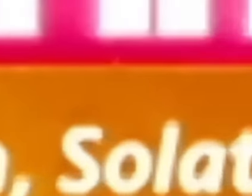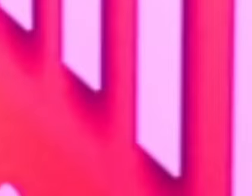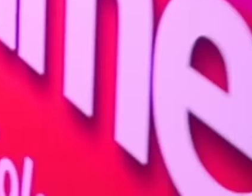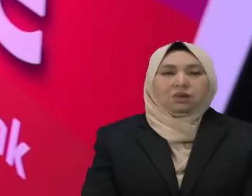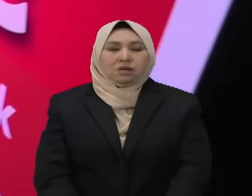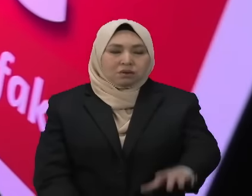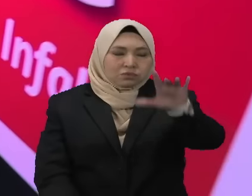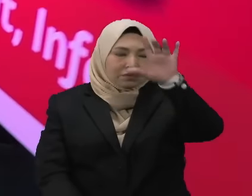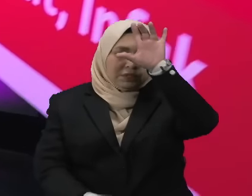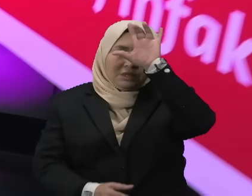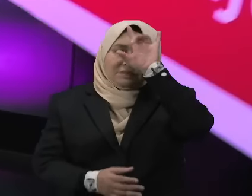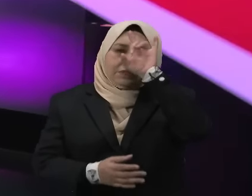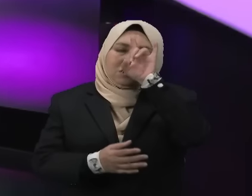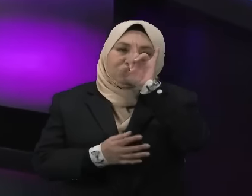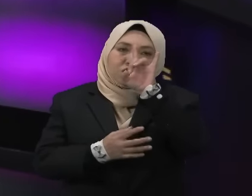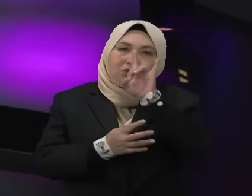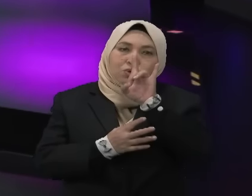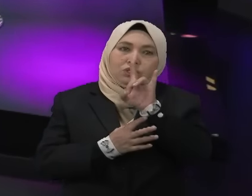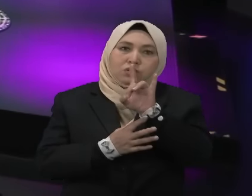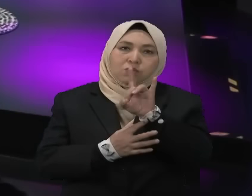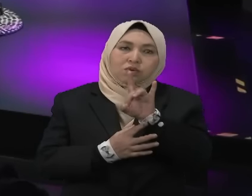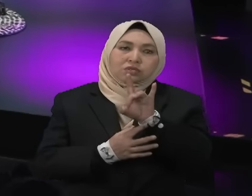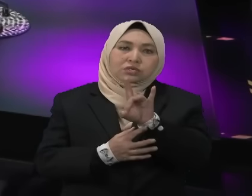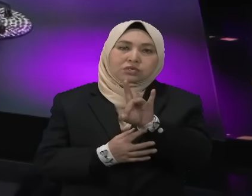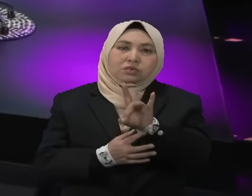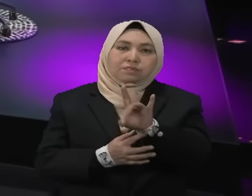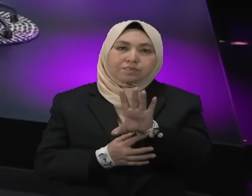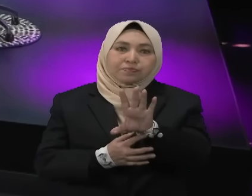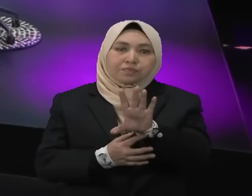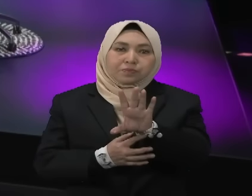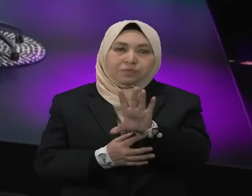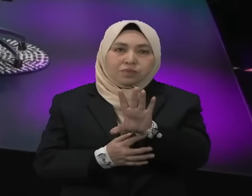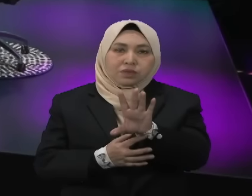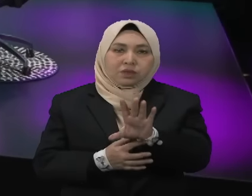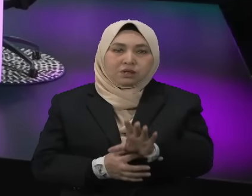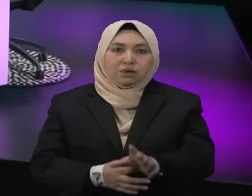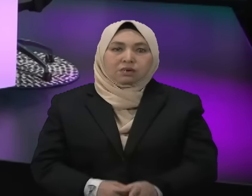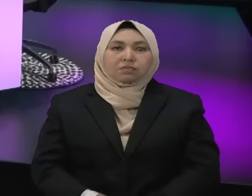الْعَالَمِينَ أَعُوذُ بِاللَّهِ مِنَ الشَّيْطَانِ الرَّجِيمِ